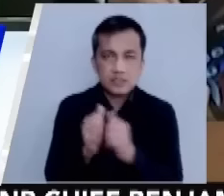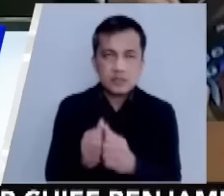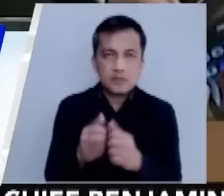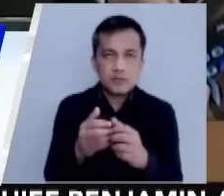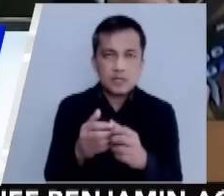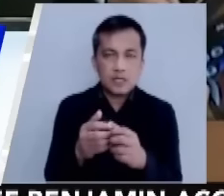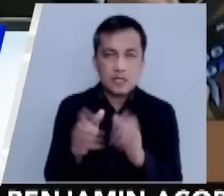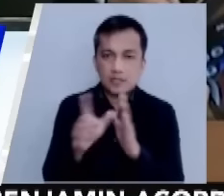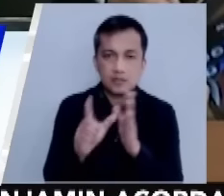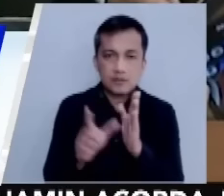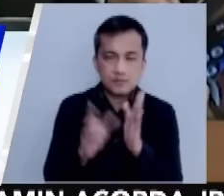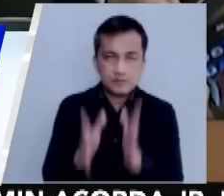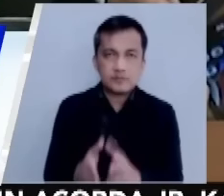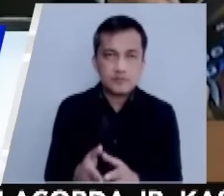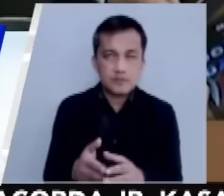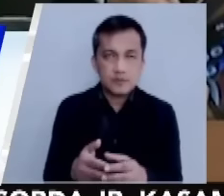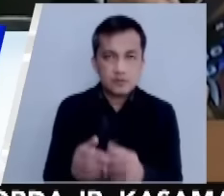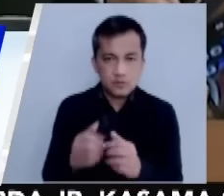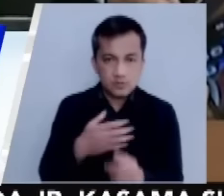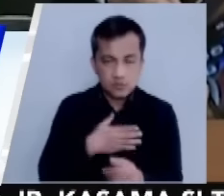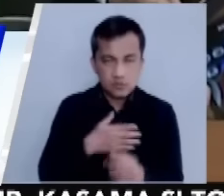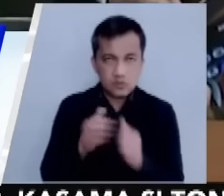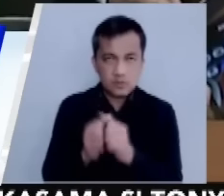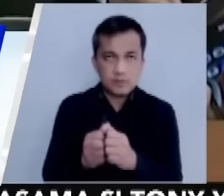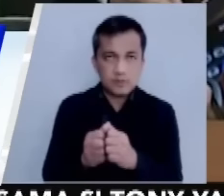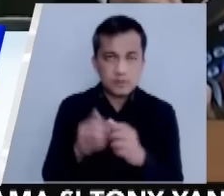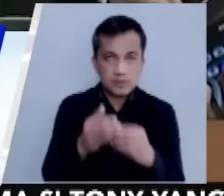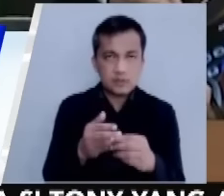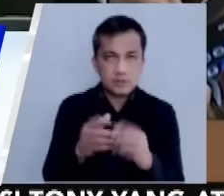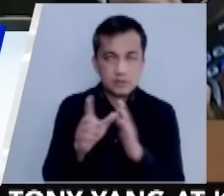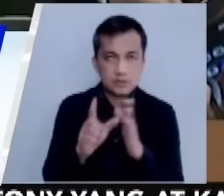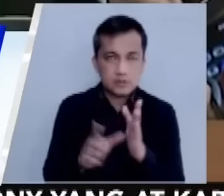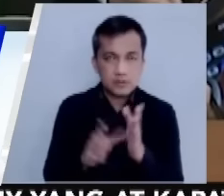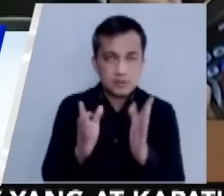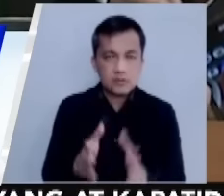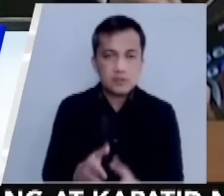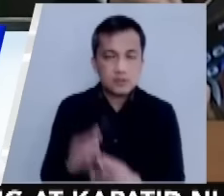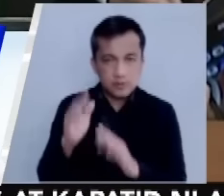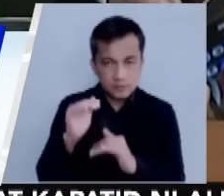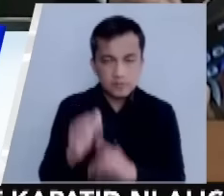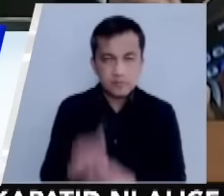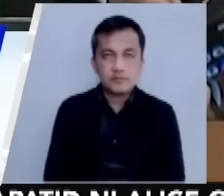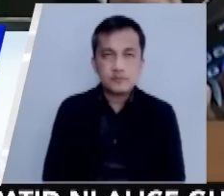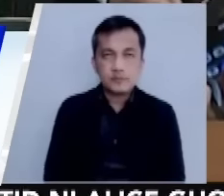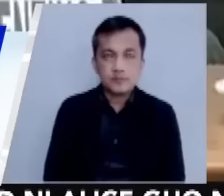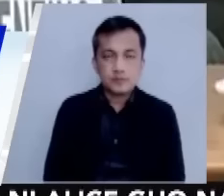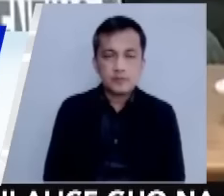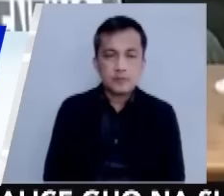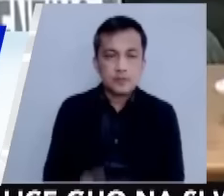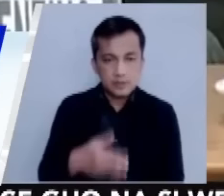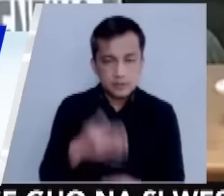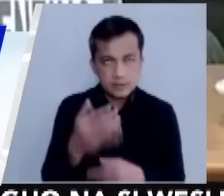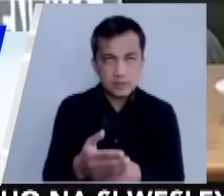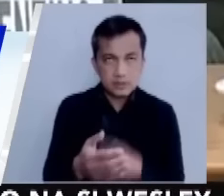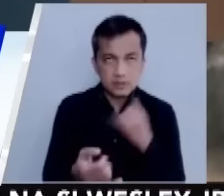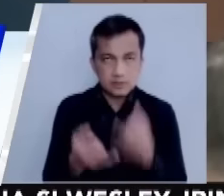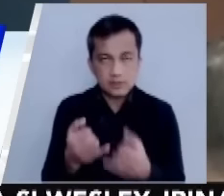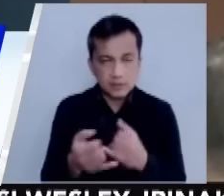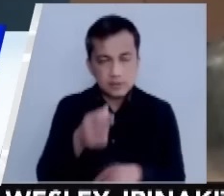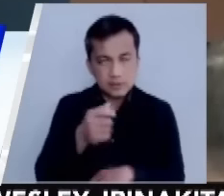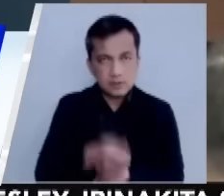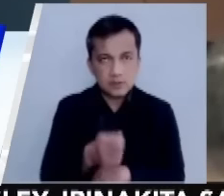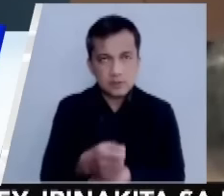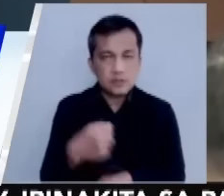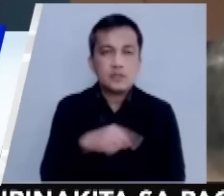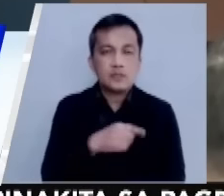po yung counsel ko po, yung lead counsel ko po sana. So sa next and possibly last hearing na lang natin.